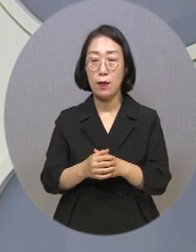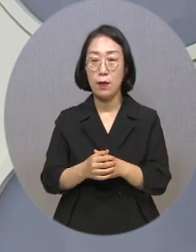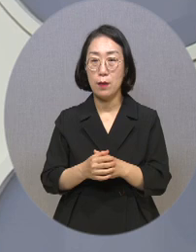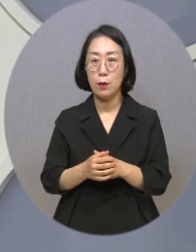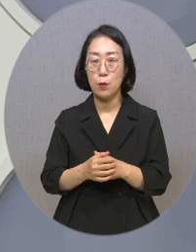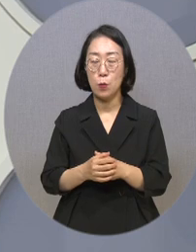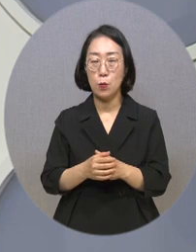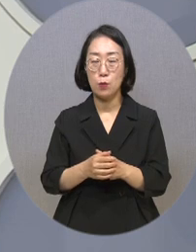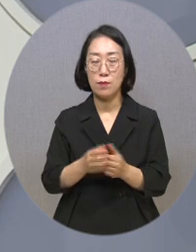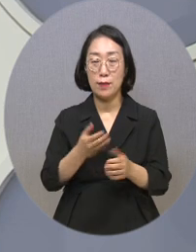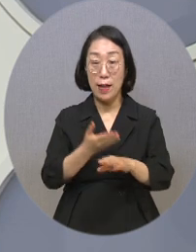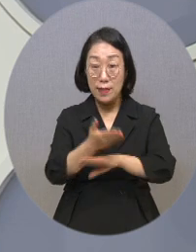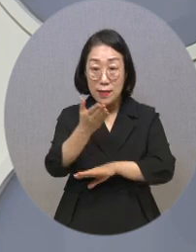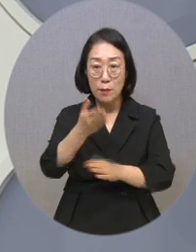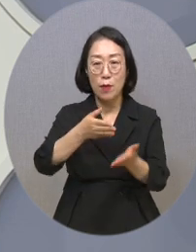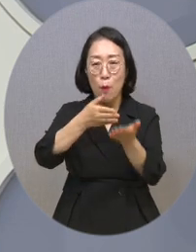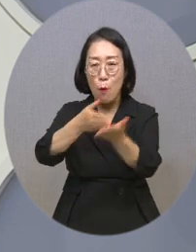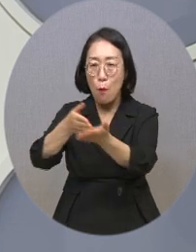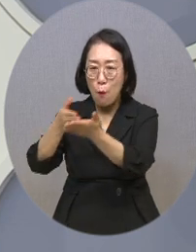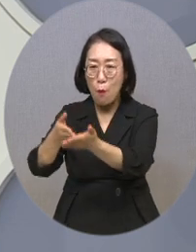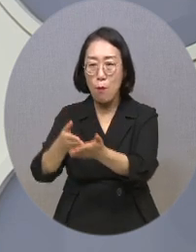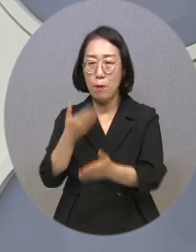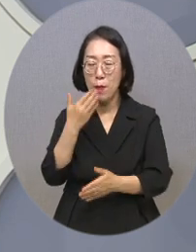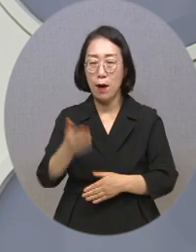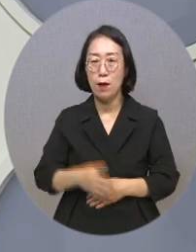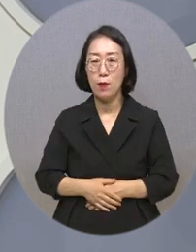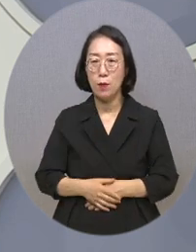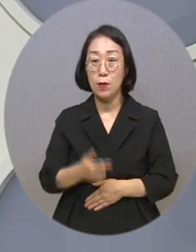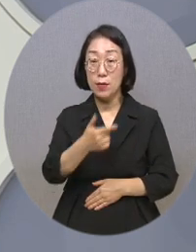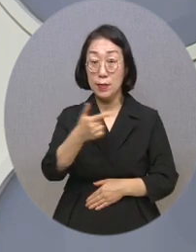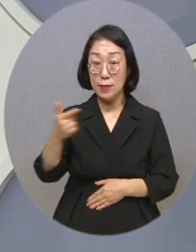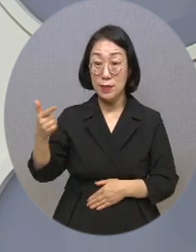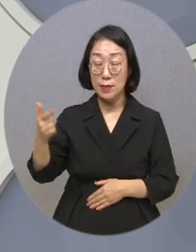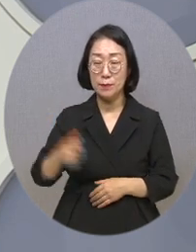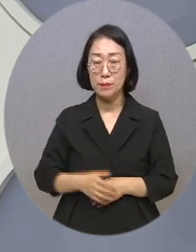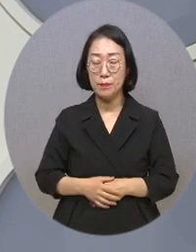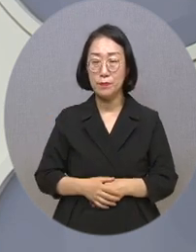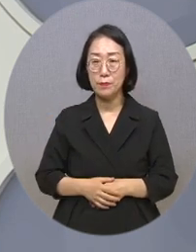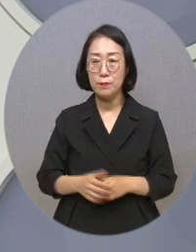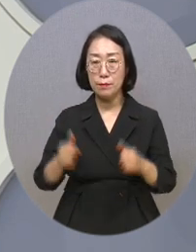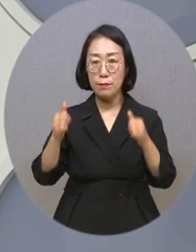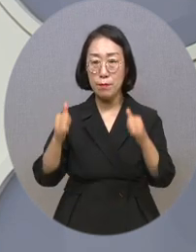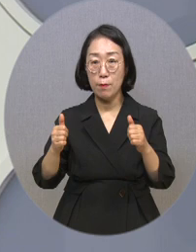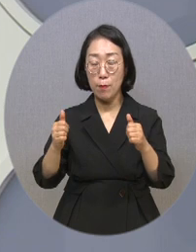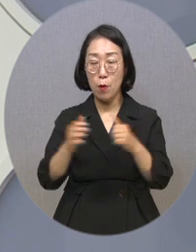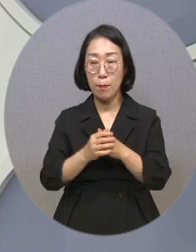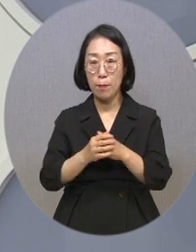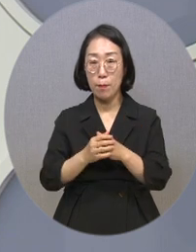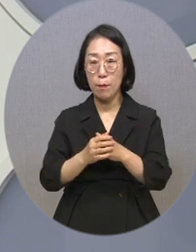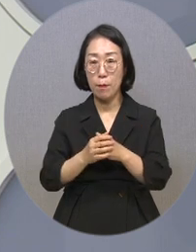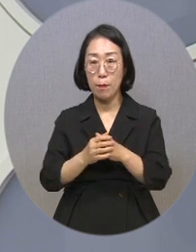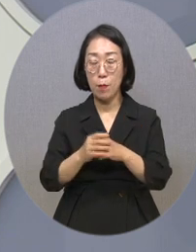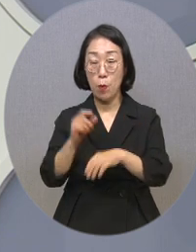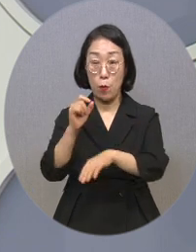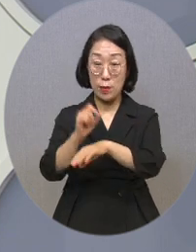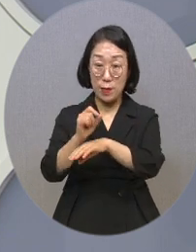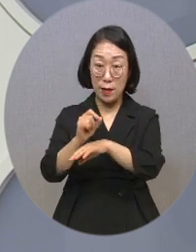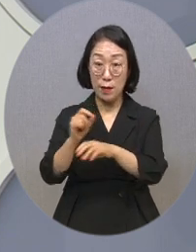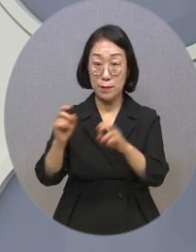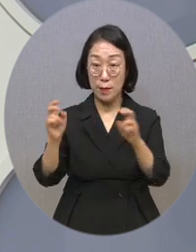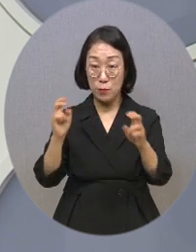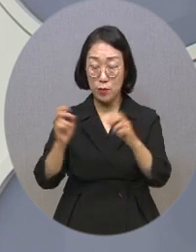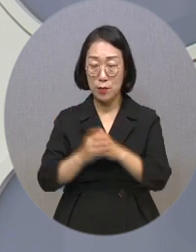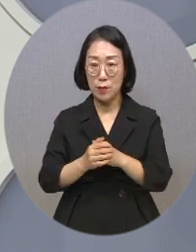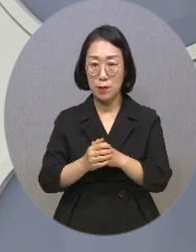권하고 그래서 큰 그리고 이제 큰 법인들의 그 공익재단 같은데 제가 또